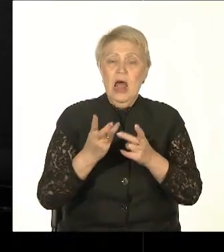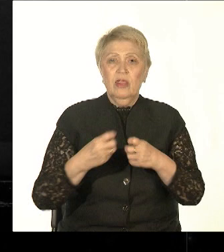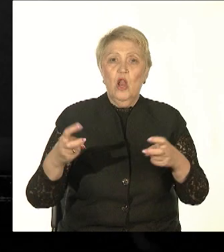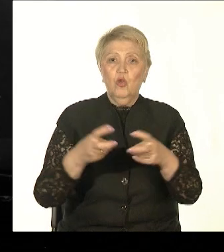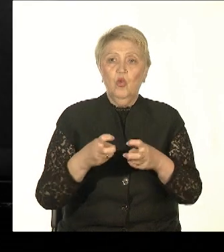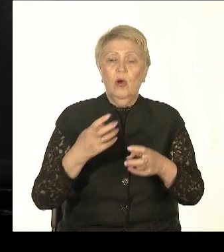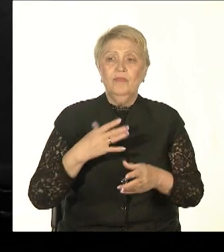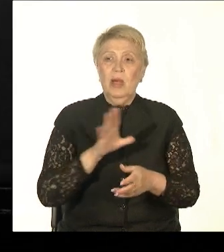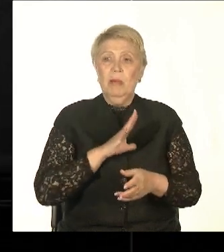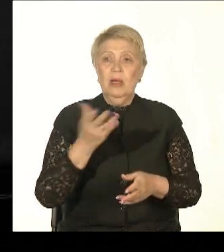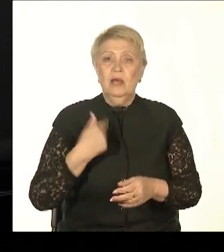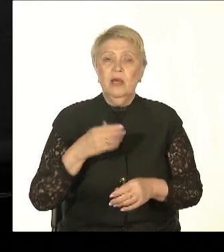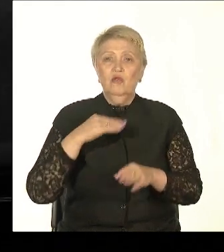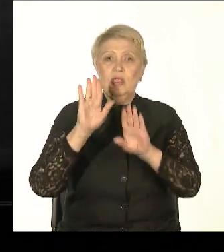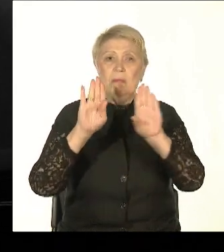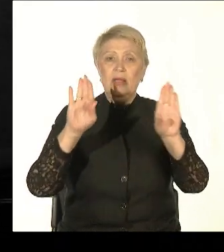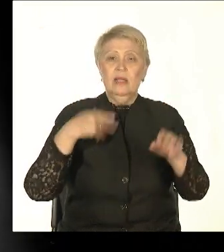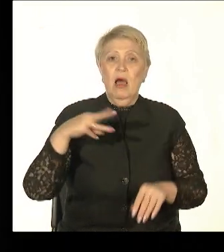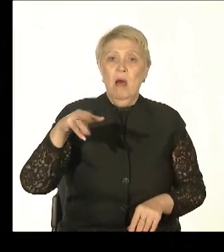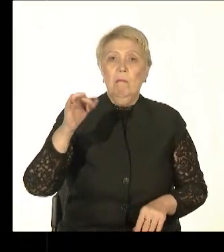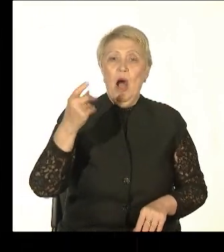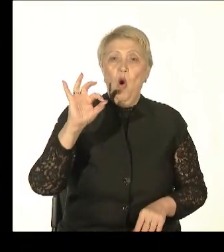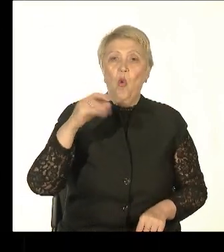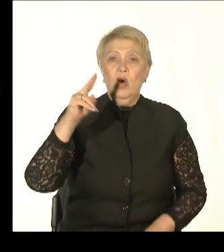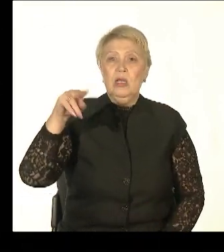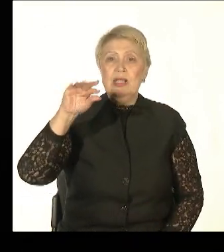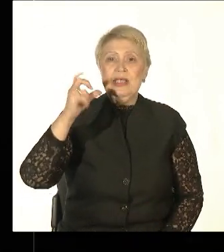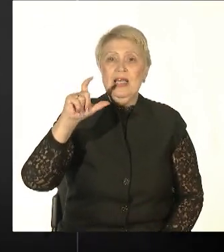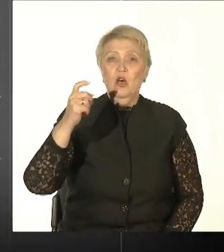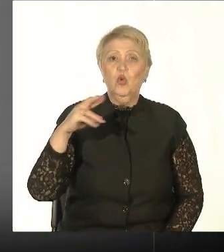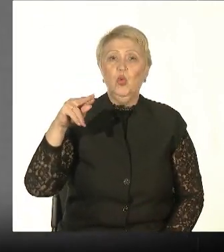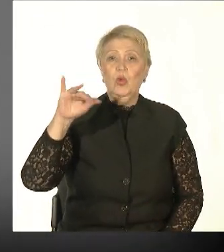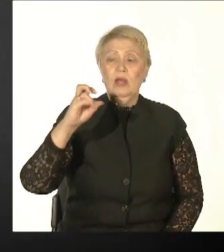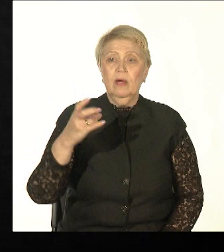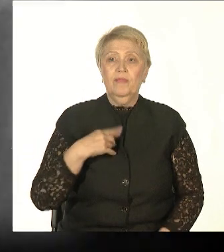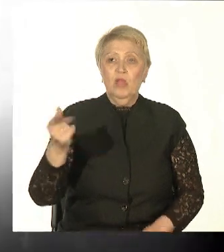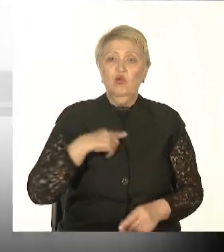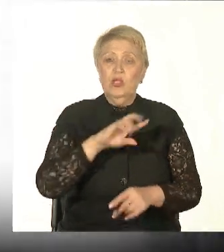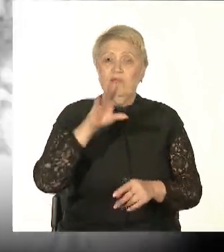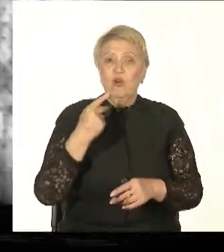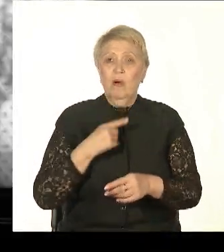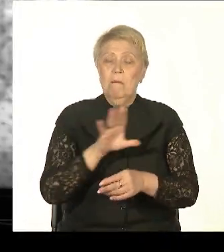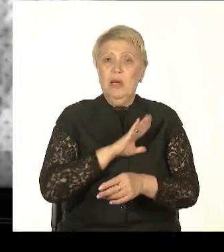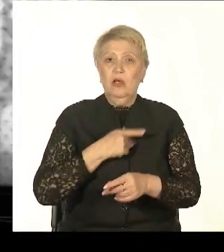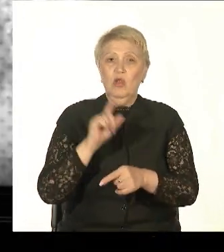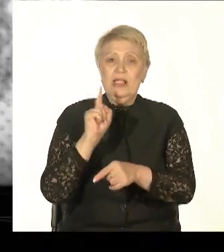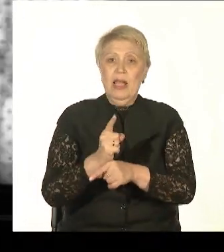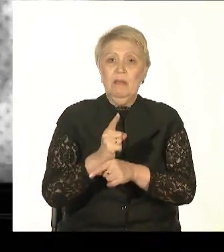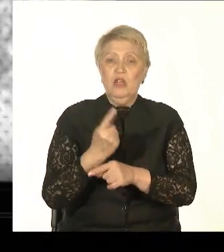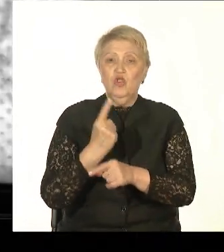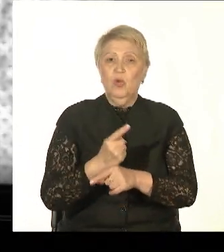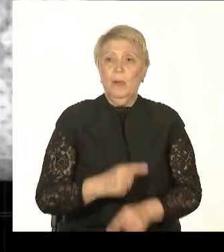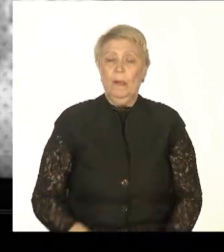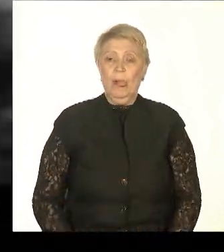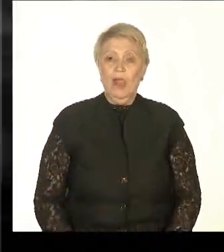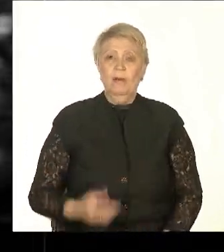и портретами Мао Цзэдуна. Применять оружие против китайцев советским пограничникам было запрещено. Их просто выдворяли за линию границы.